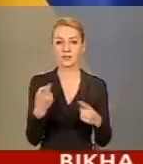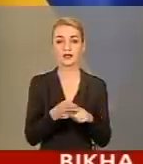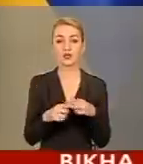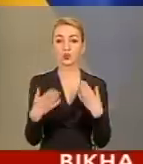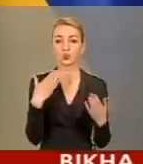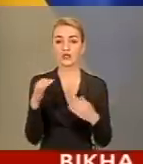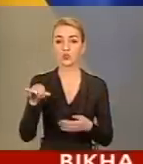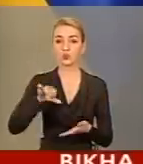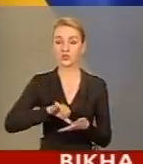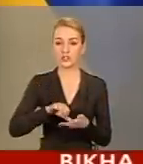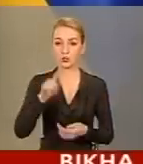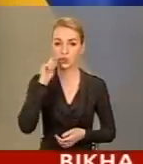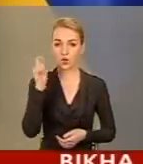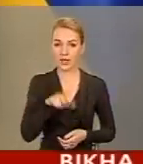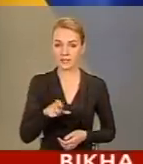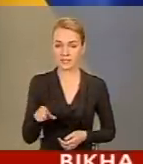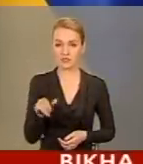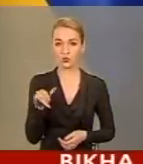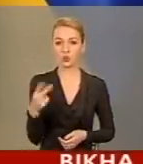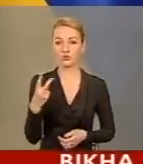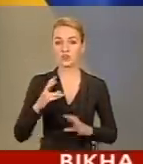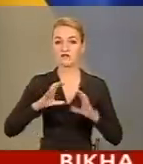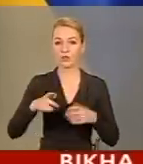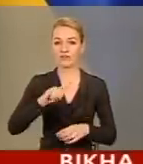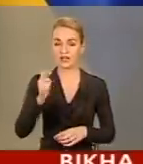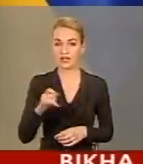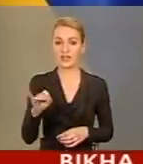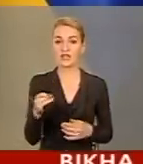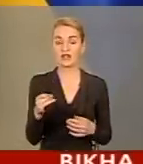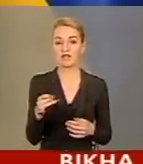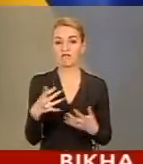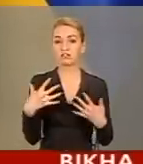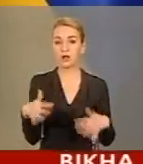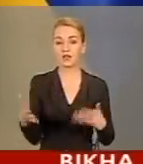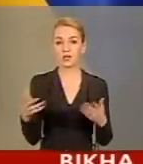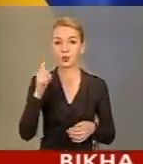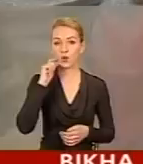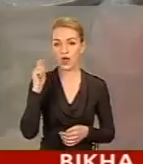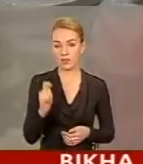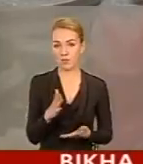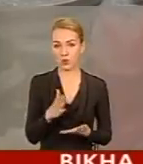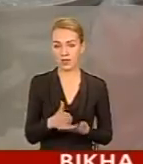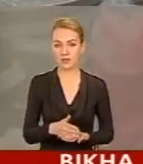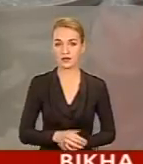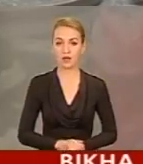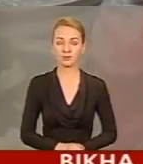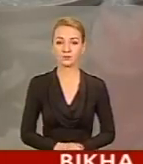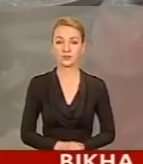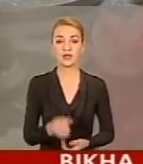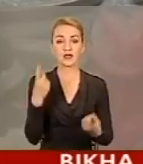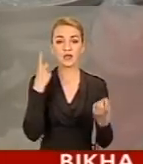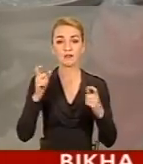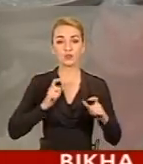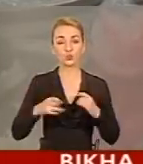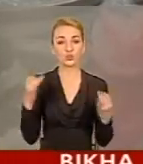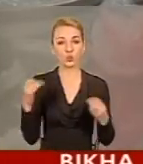стосується і участі українців у Другій світовій війні, і втрат, які Україна понесла. За даними